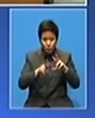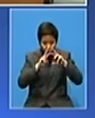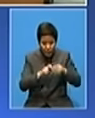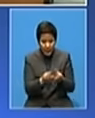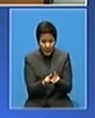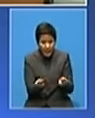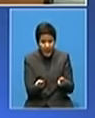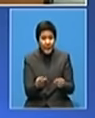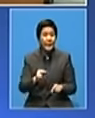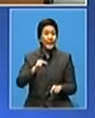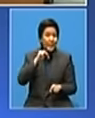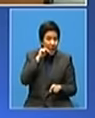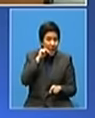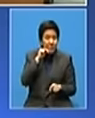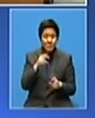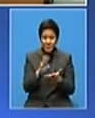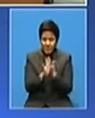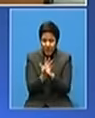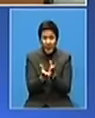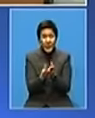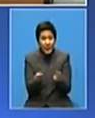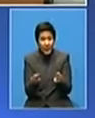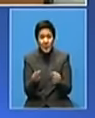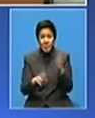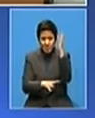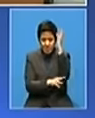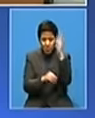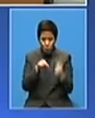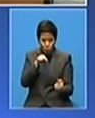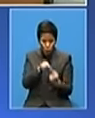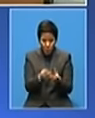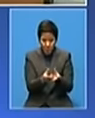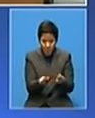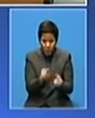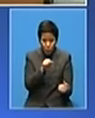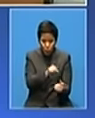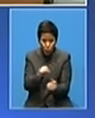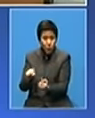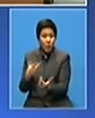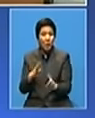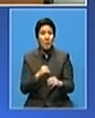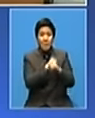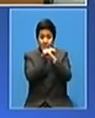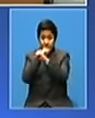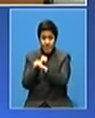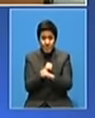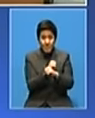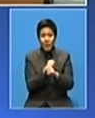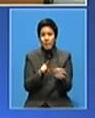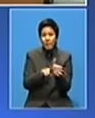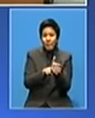จัดการน้ำการจัดการดินดานการจัดหาพันธุ์มันสำปะหลังที่เหมาะสมกับพื้นที่รวมถึงการป้องกันการกำ